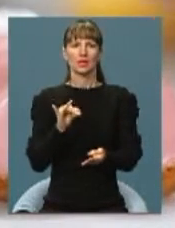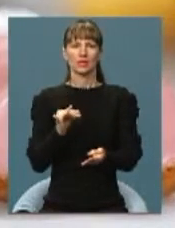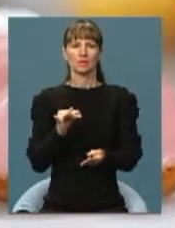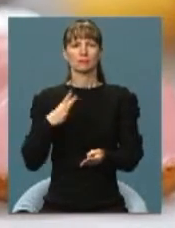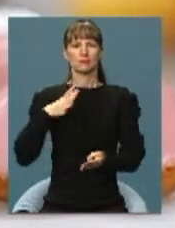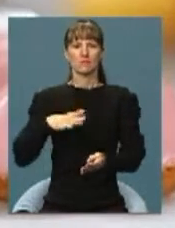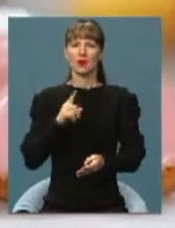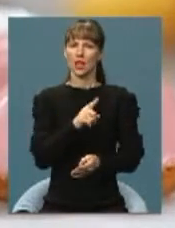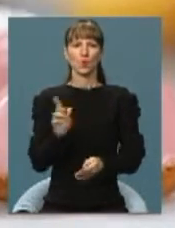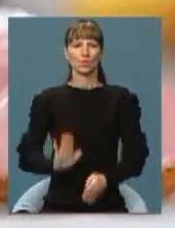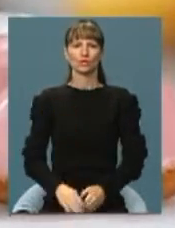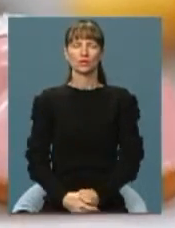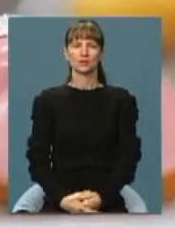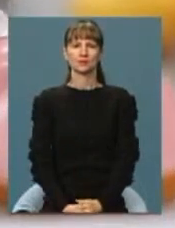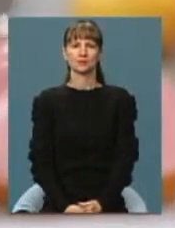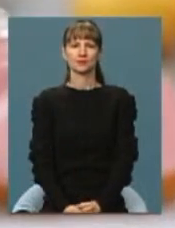кожному.